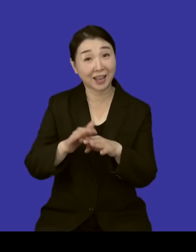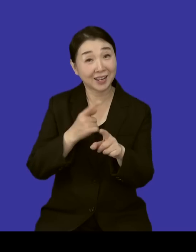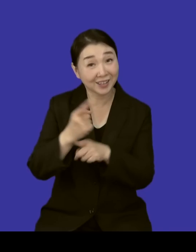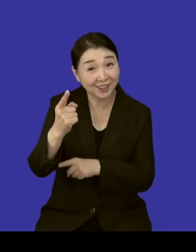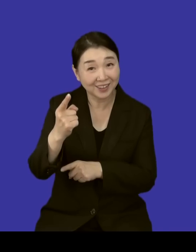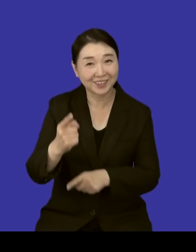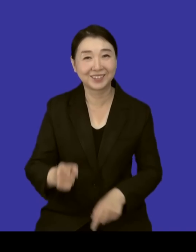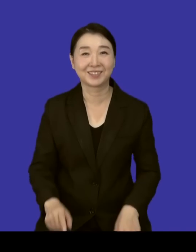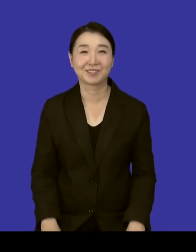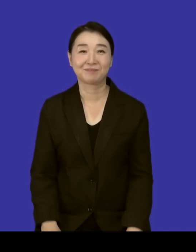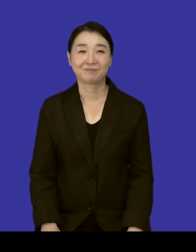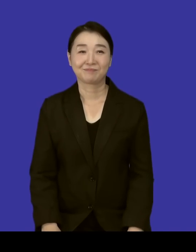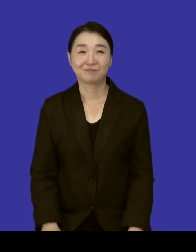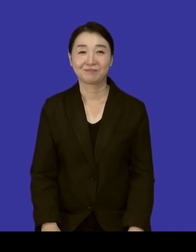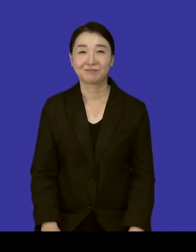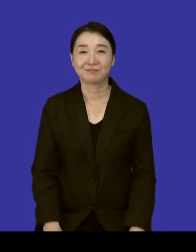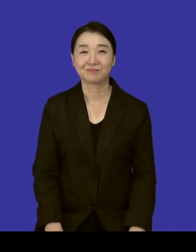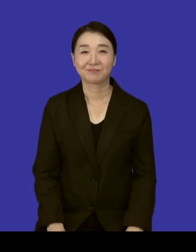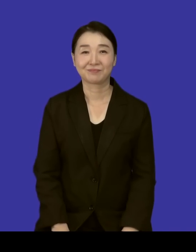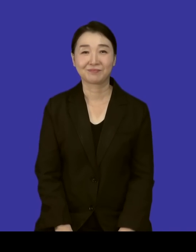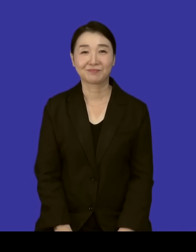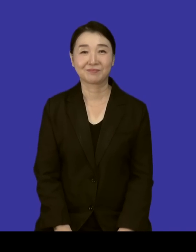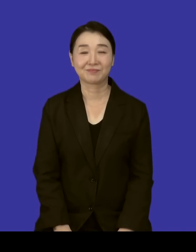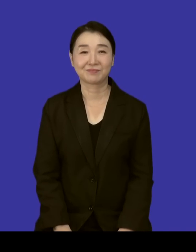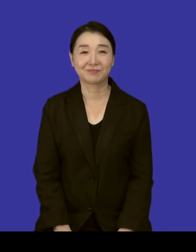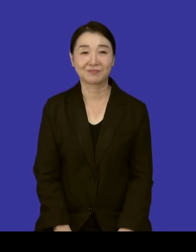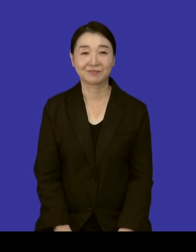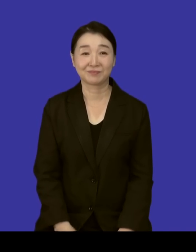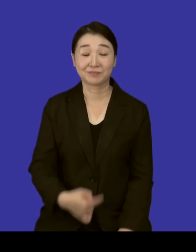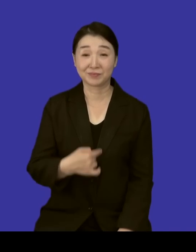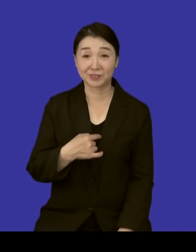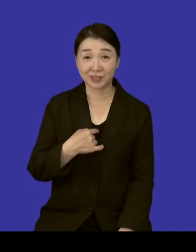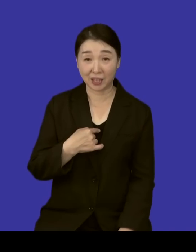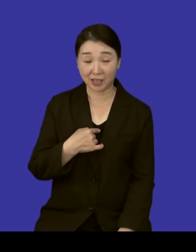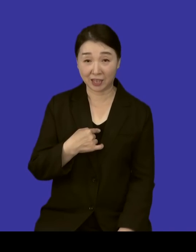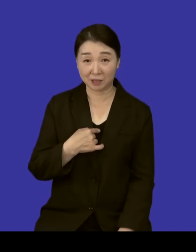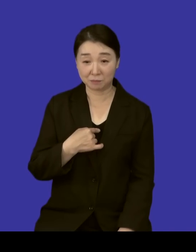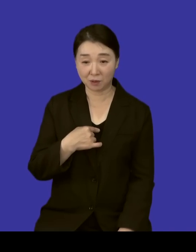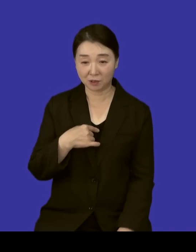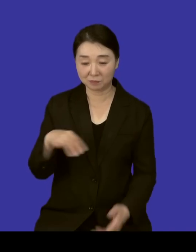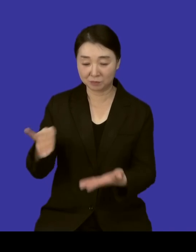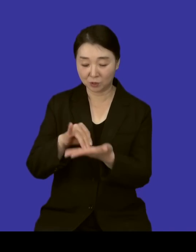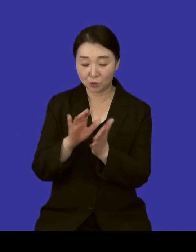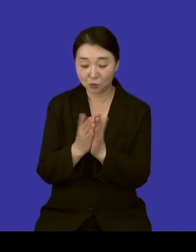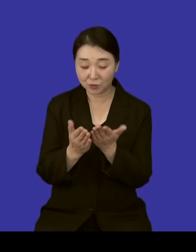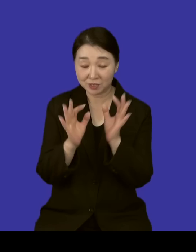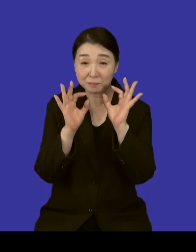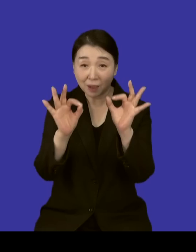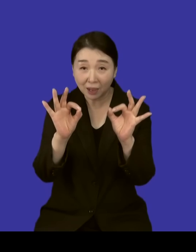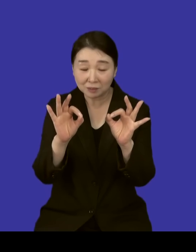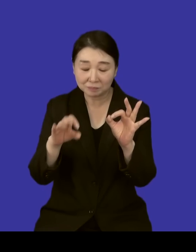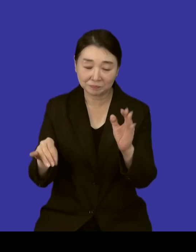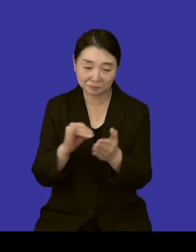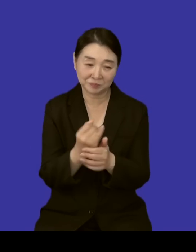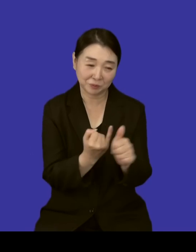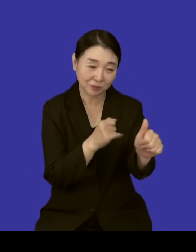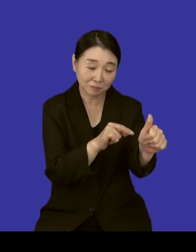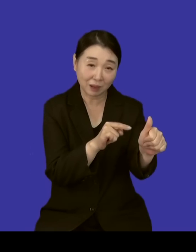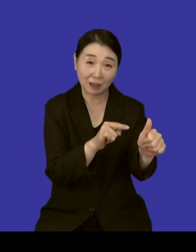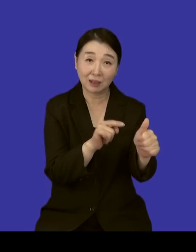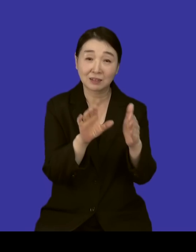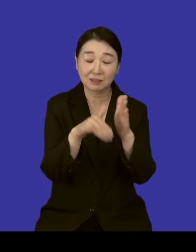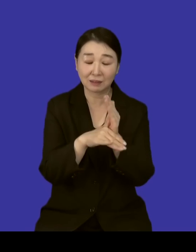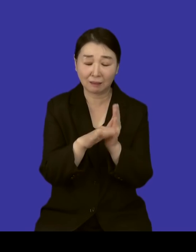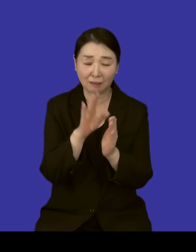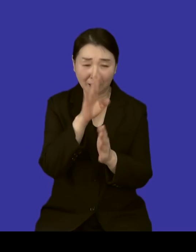거죠. 글쎄 제가 이제 그 룻기를 보면은 네. 이렇게 이제 나오미가 네. 흉년이 들었는데